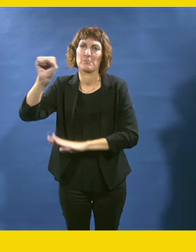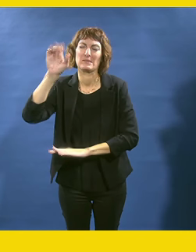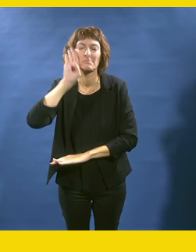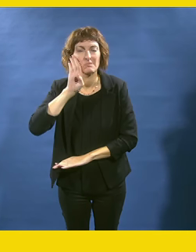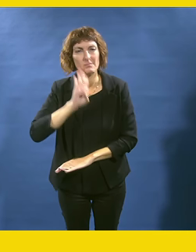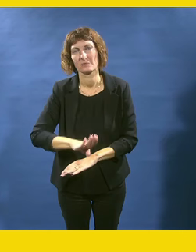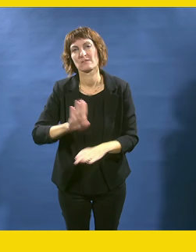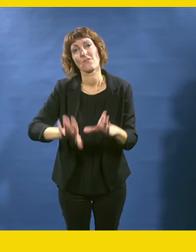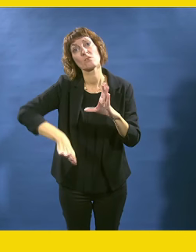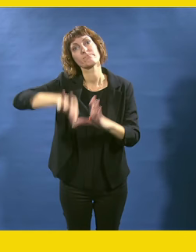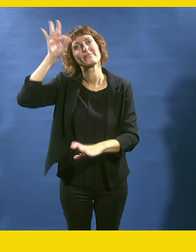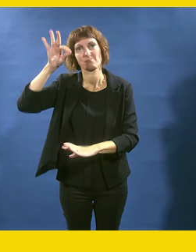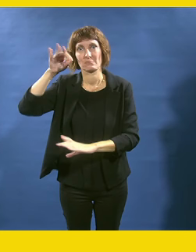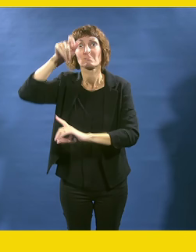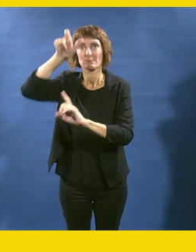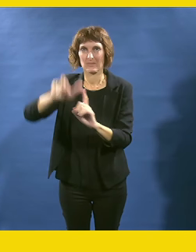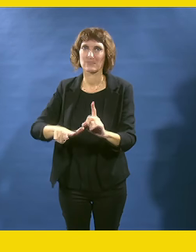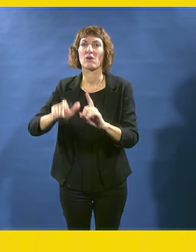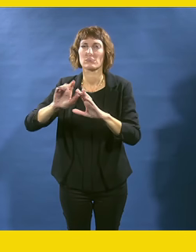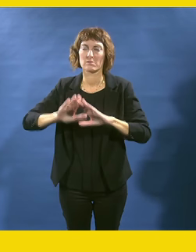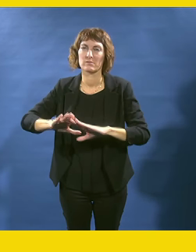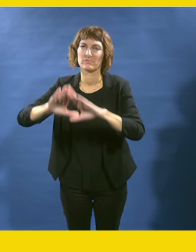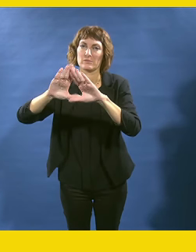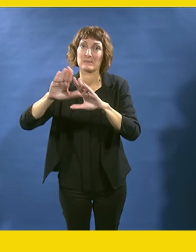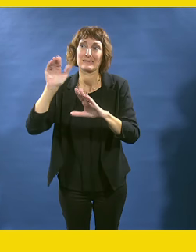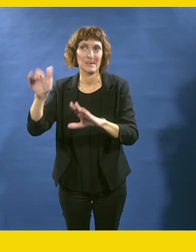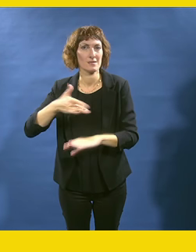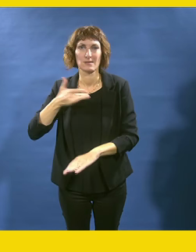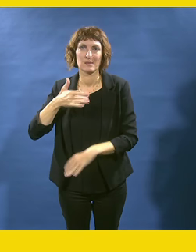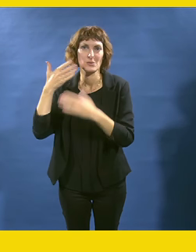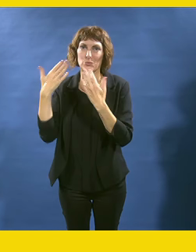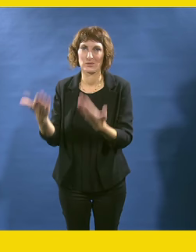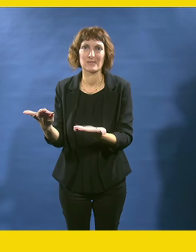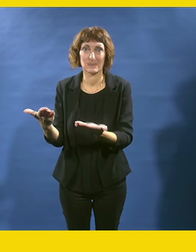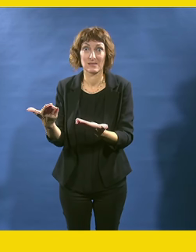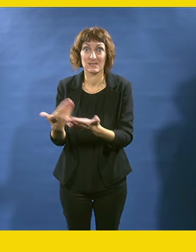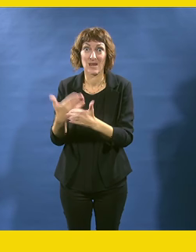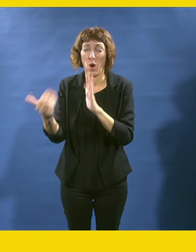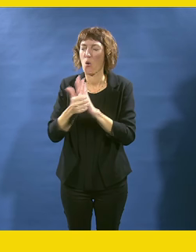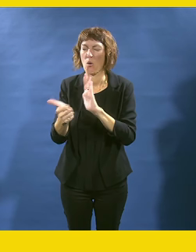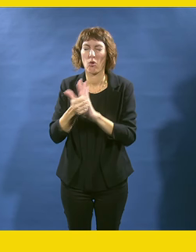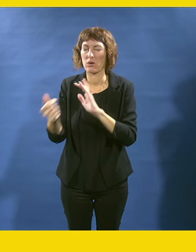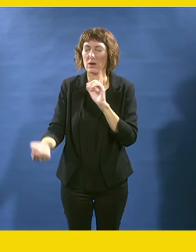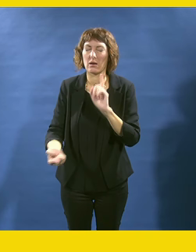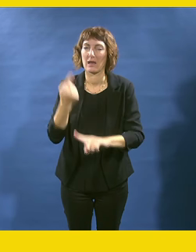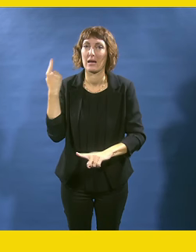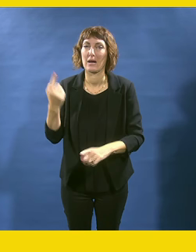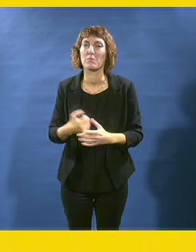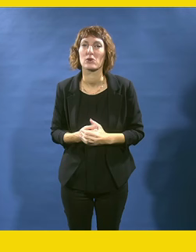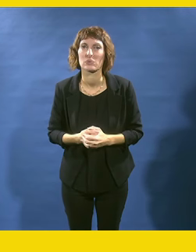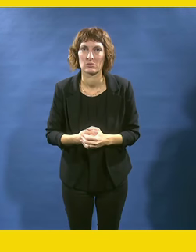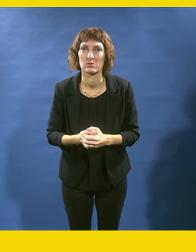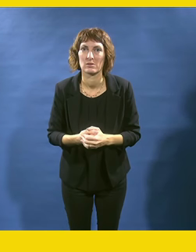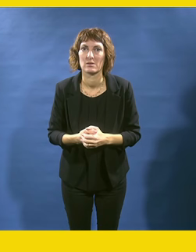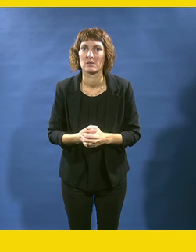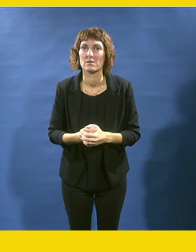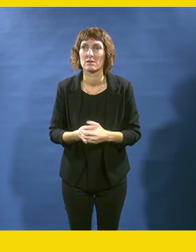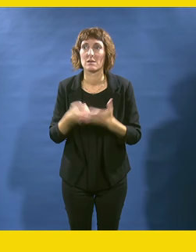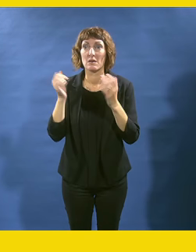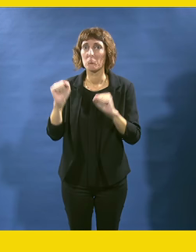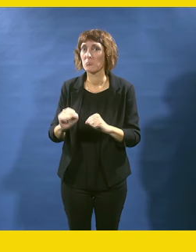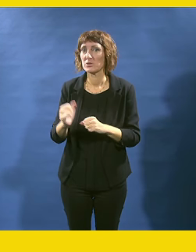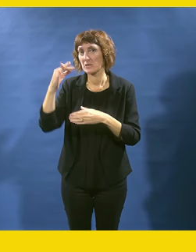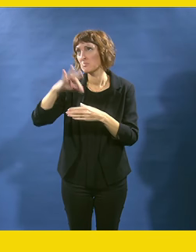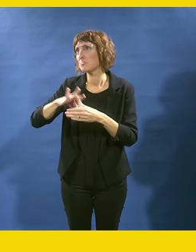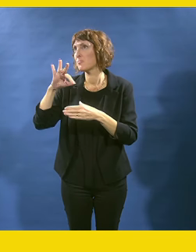C'est utile. Ça sert à quelque chose. Sur un malentendu, elle peut faire voter